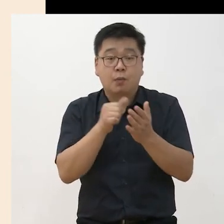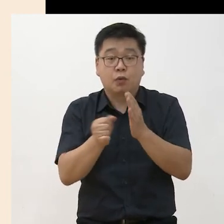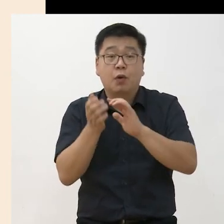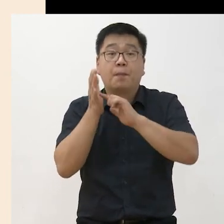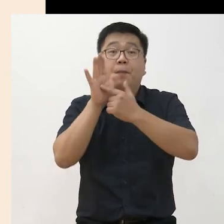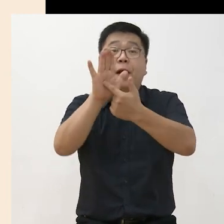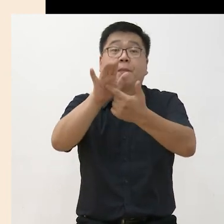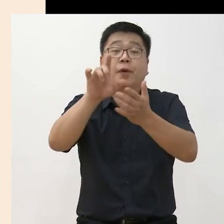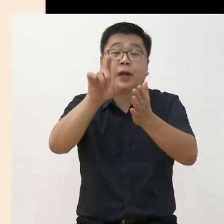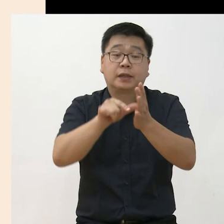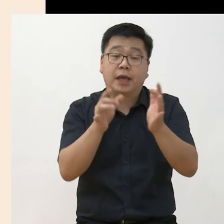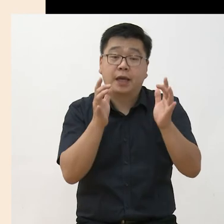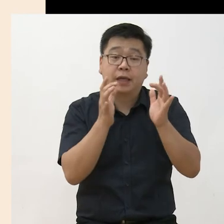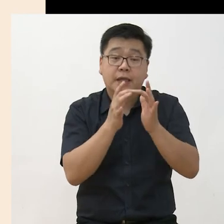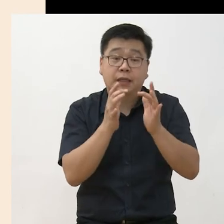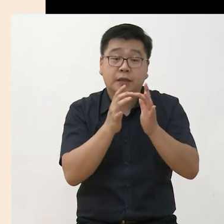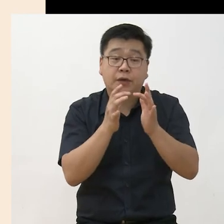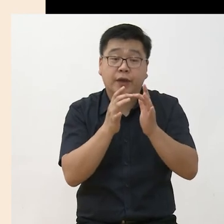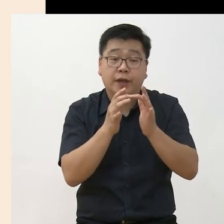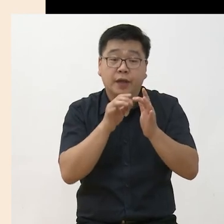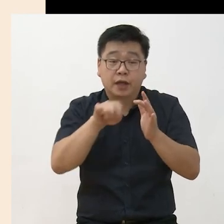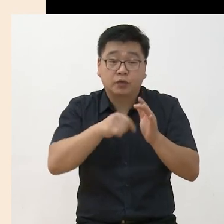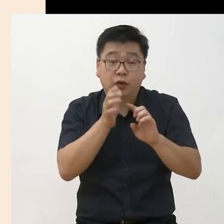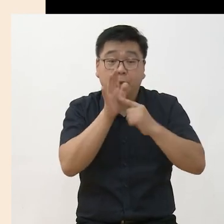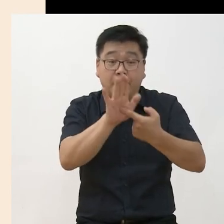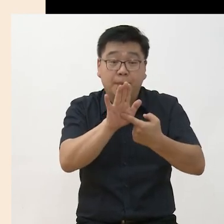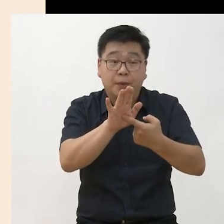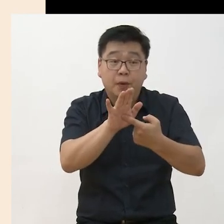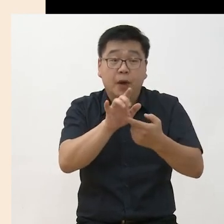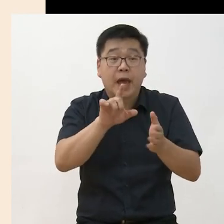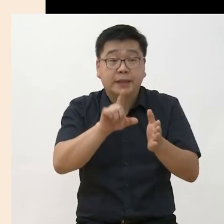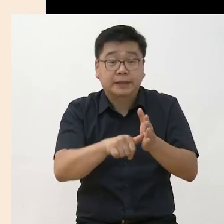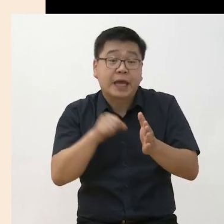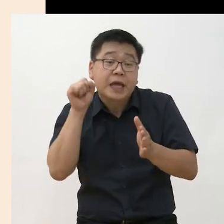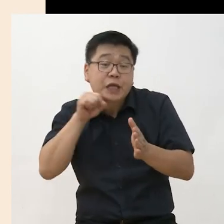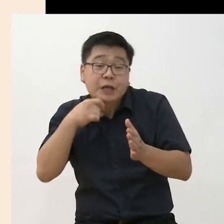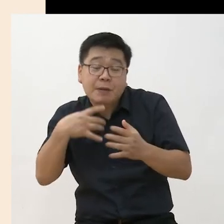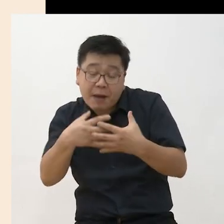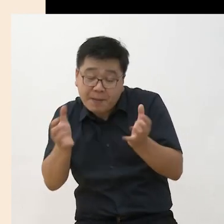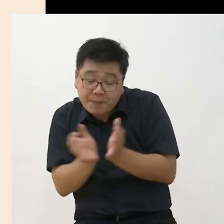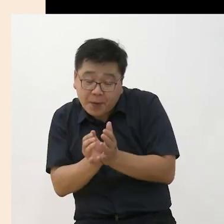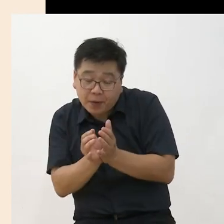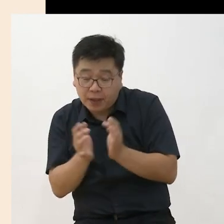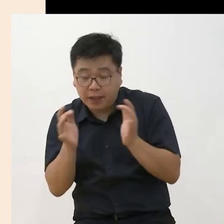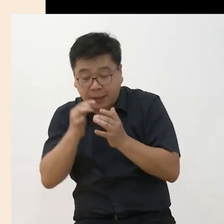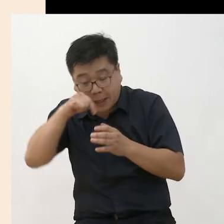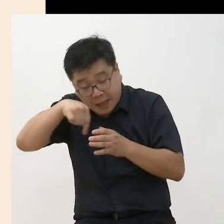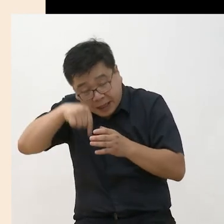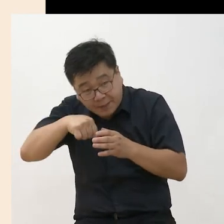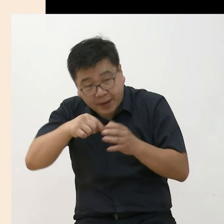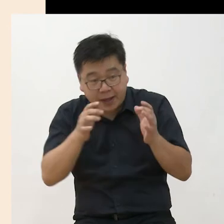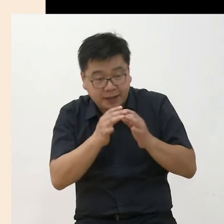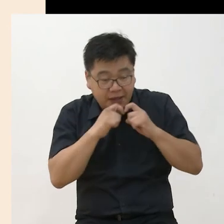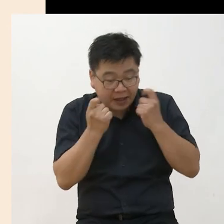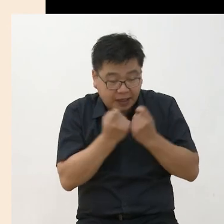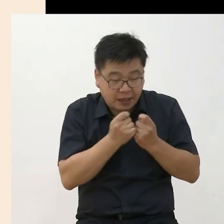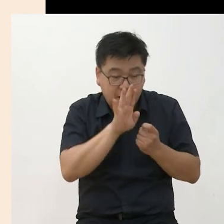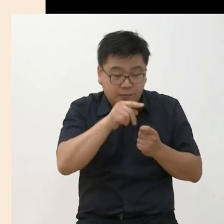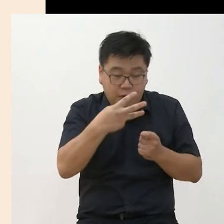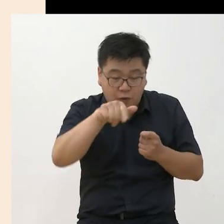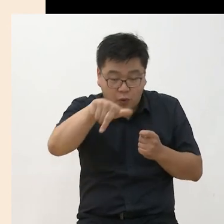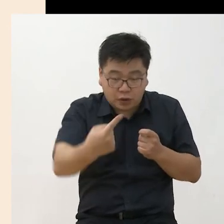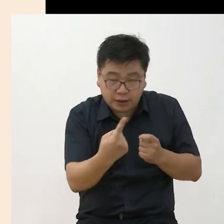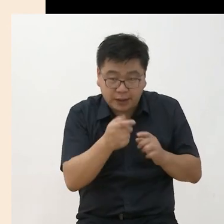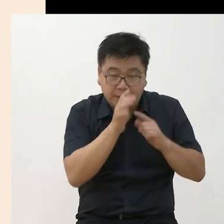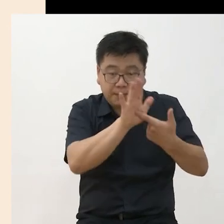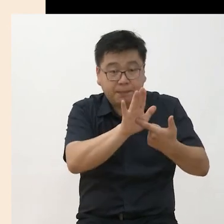온라인 매체에 발표를 했다고 하더라도 동호인 중심의 인터넷 카페나 블로그, 개인 SNS 등에